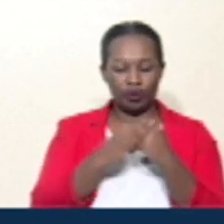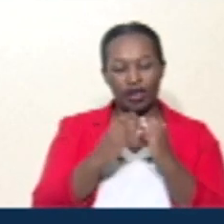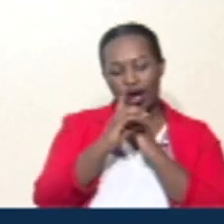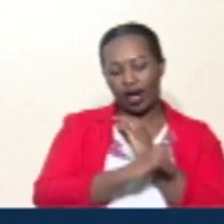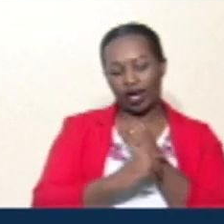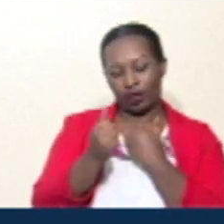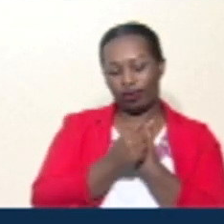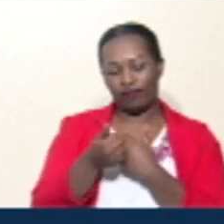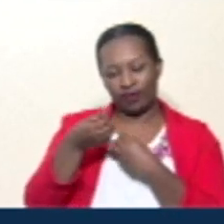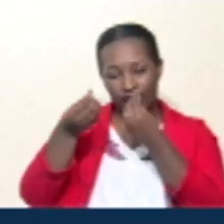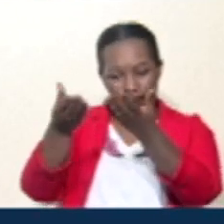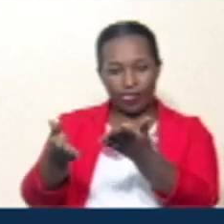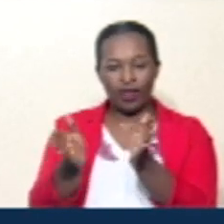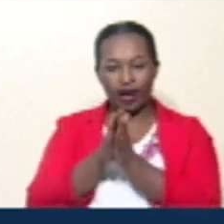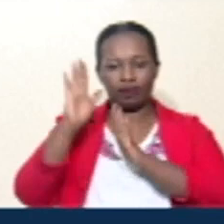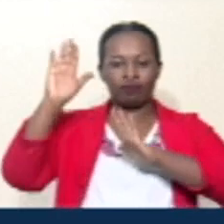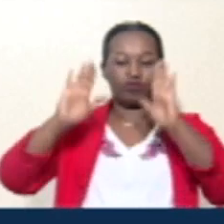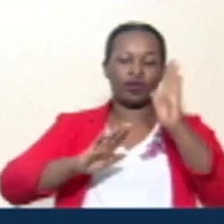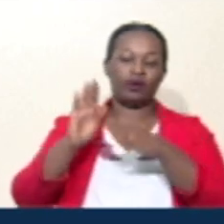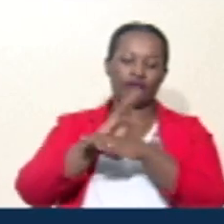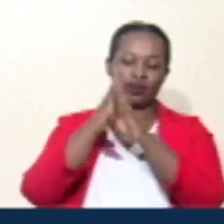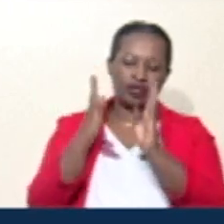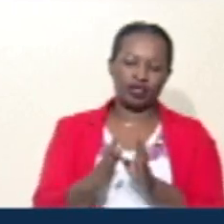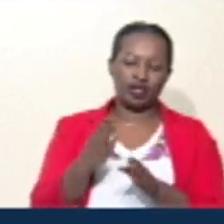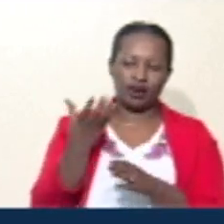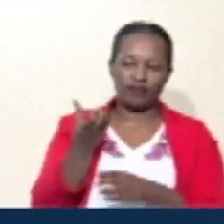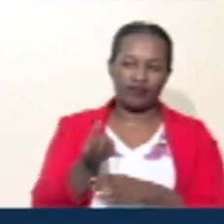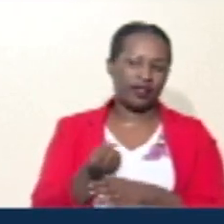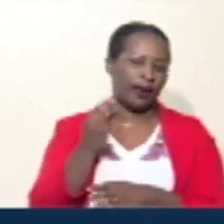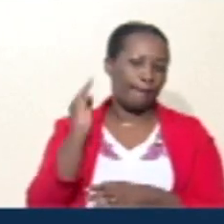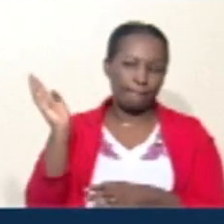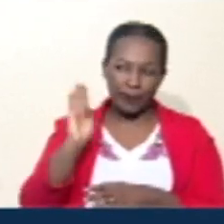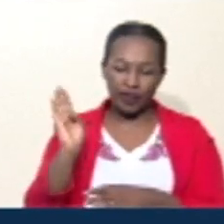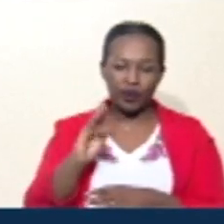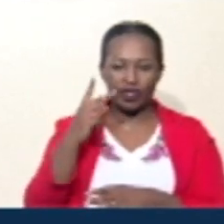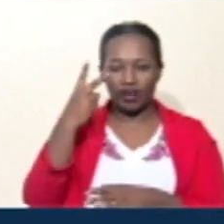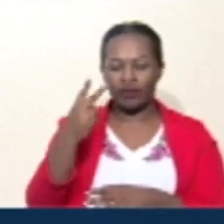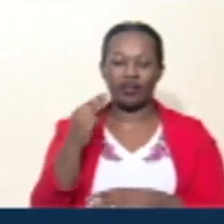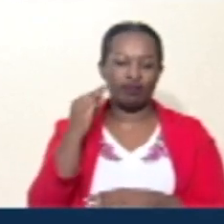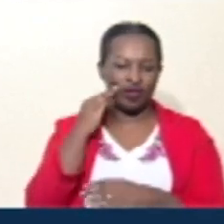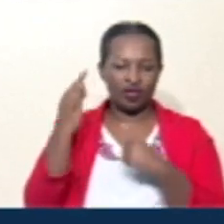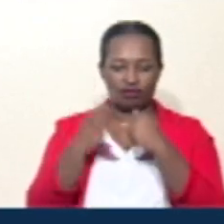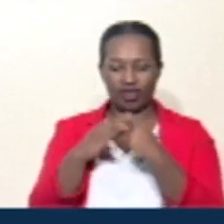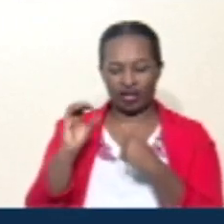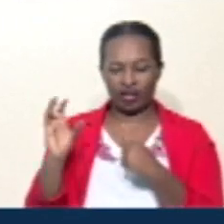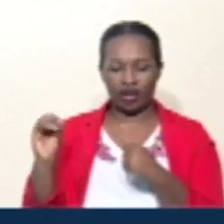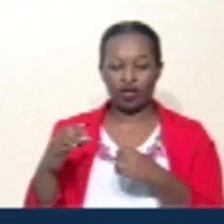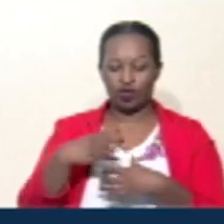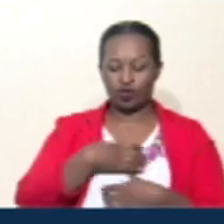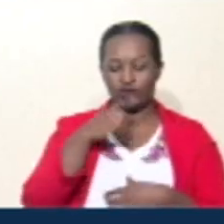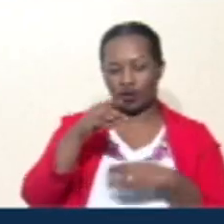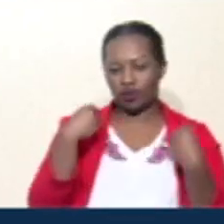Rubavu n'uruhare rw'abikorera rungana na miliyari 2,800,000. Uretse gusurira isoko, Minisitiri w'Ubucuruzi